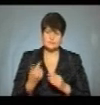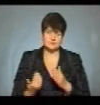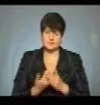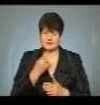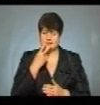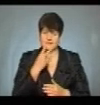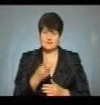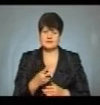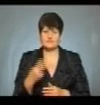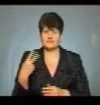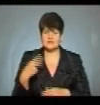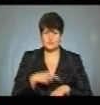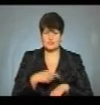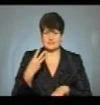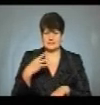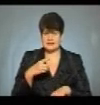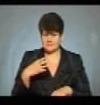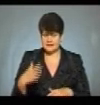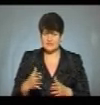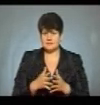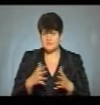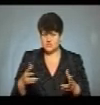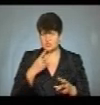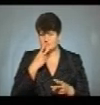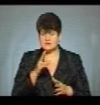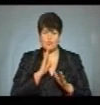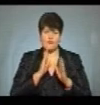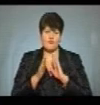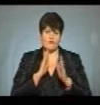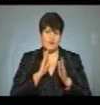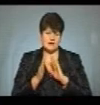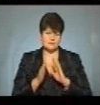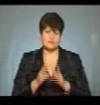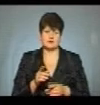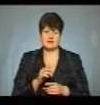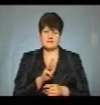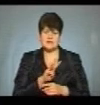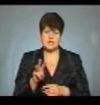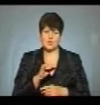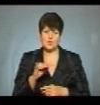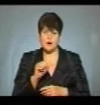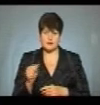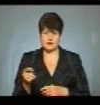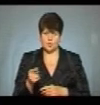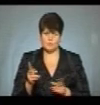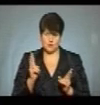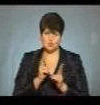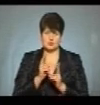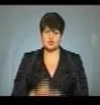випуск дивіться о 20:30. Також більше матеріалів переглядайте на Facebook, сторінці і сайті UA Тернопіль. До зустрічі!